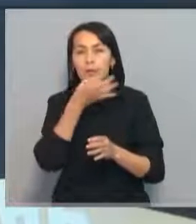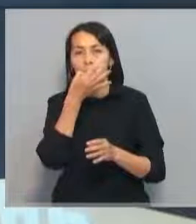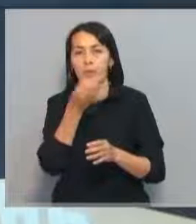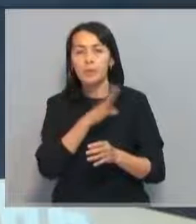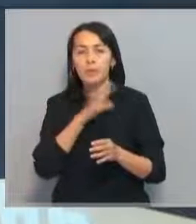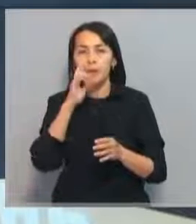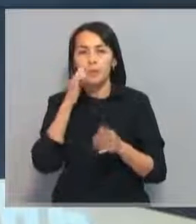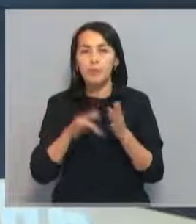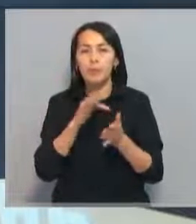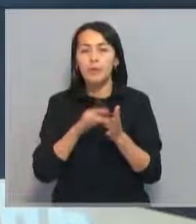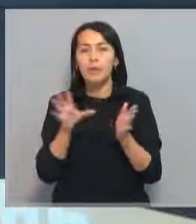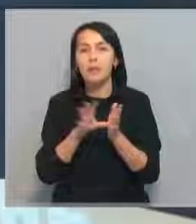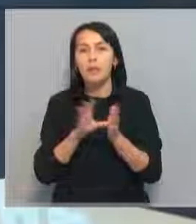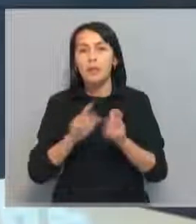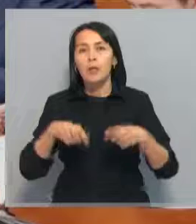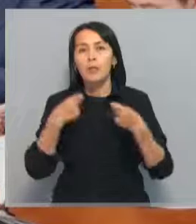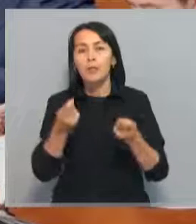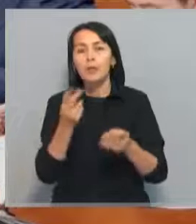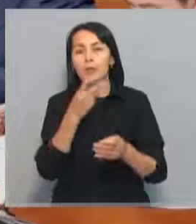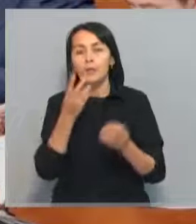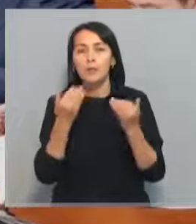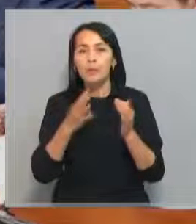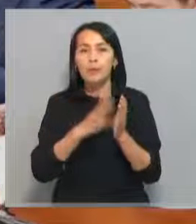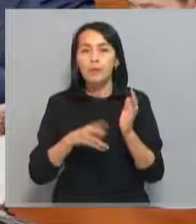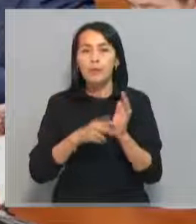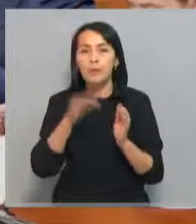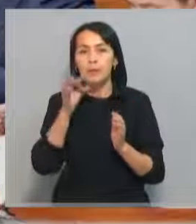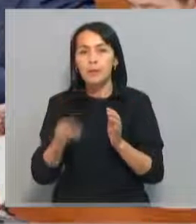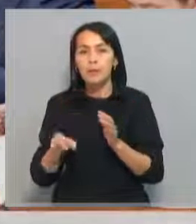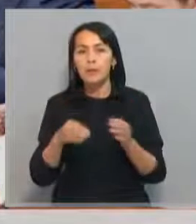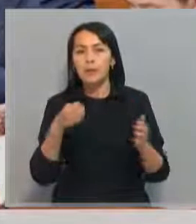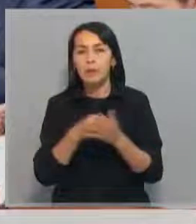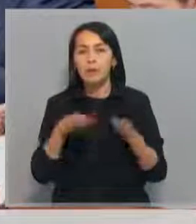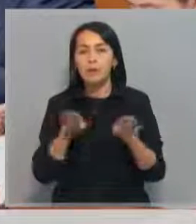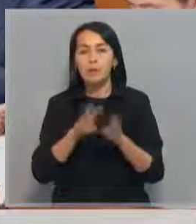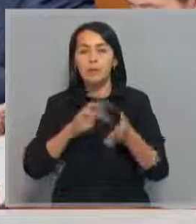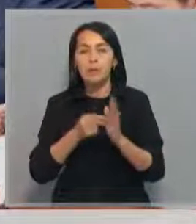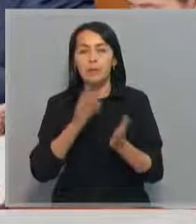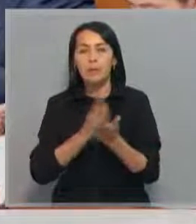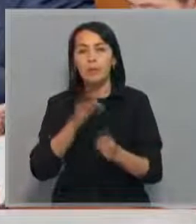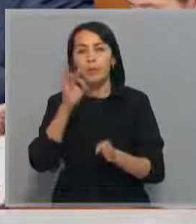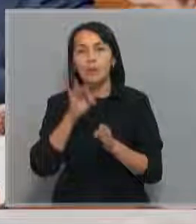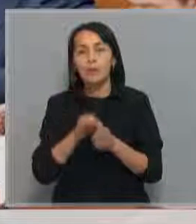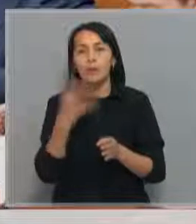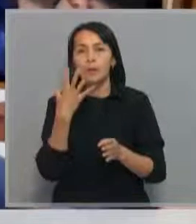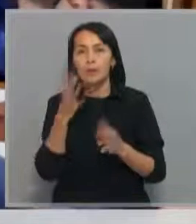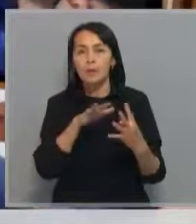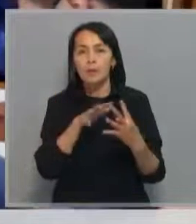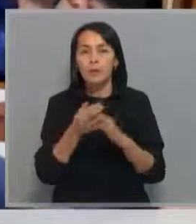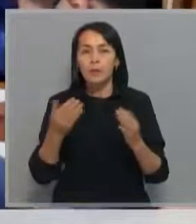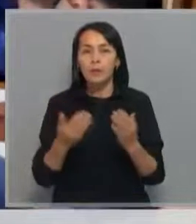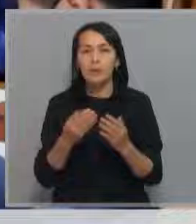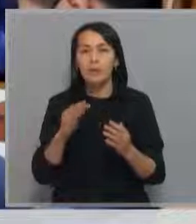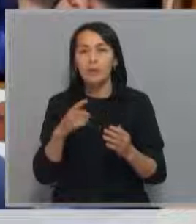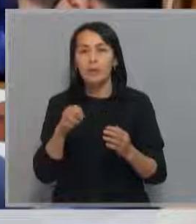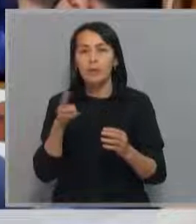берді. Шымкент қаласын электр қуатымен қамту көрсеткішін биыл 98%-ға жеткізу жоспарға қойылған. Бұл мақсатта 5 елді мекен